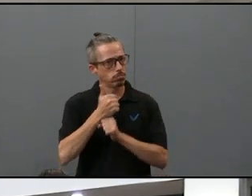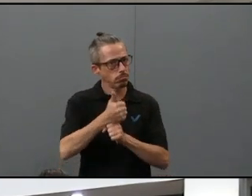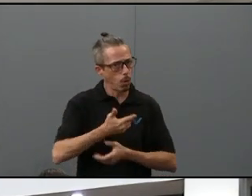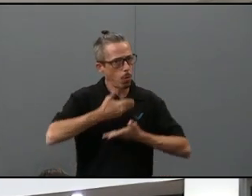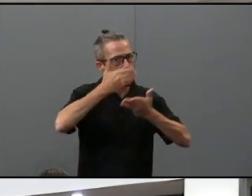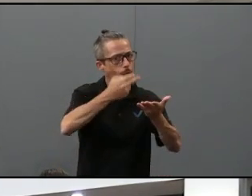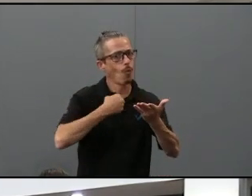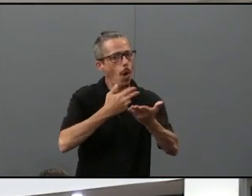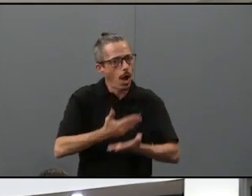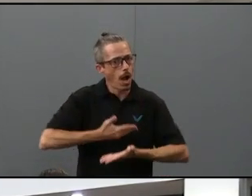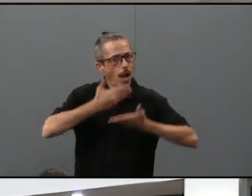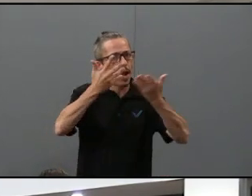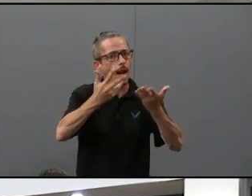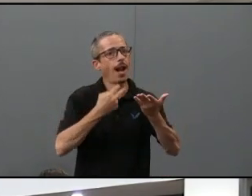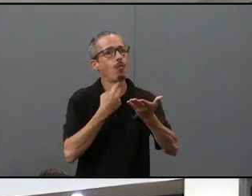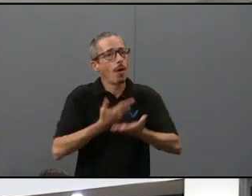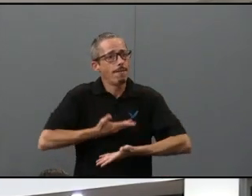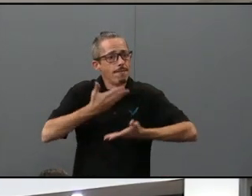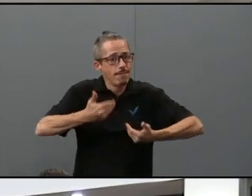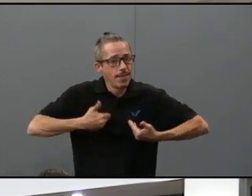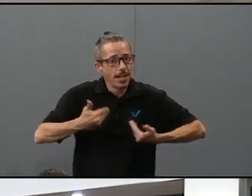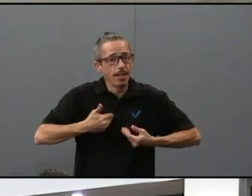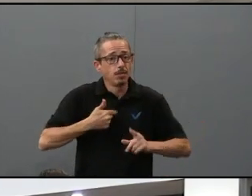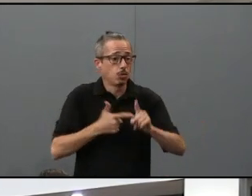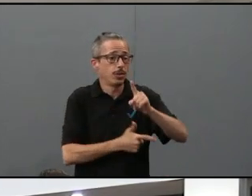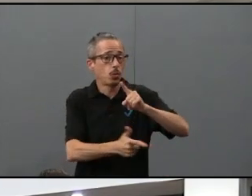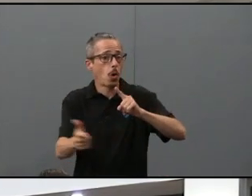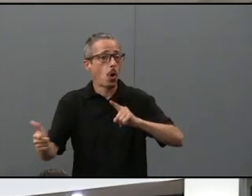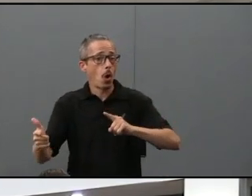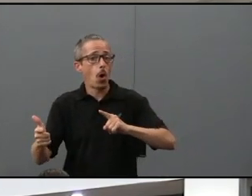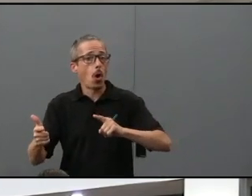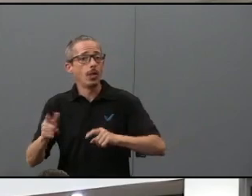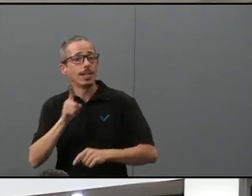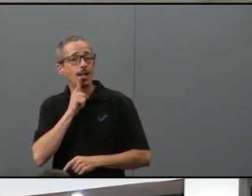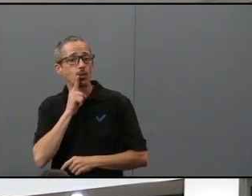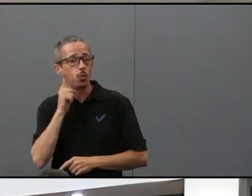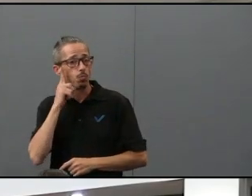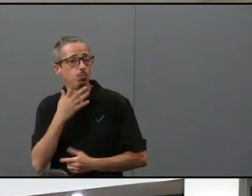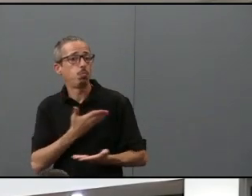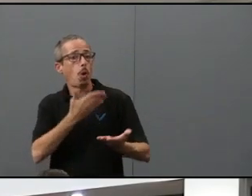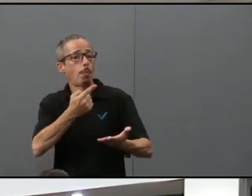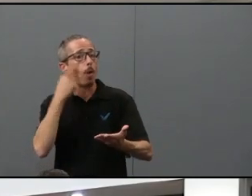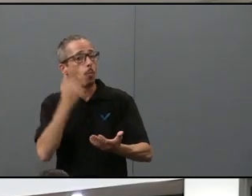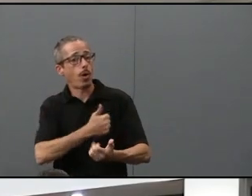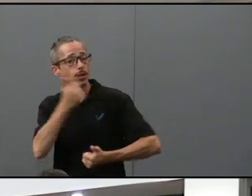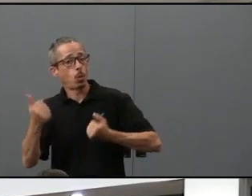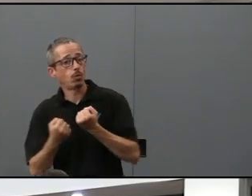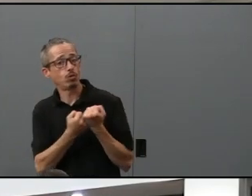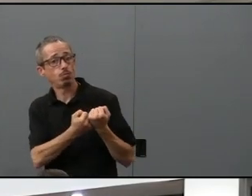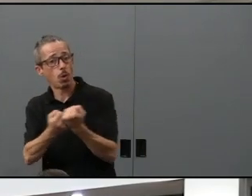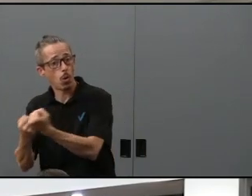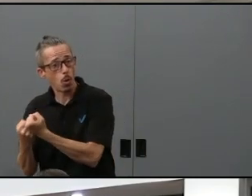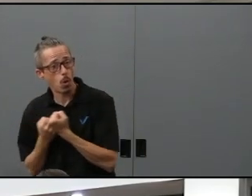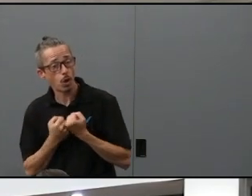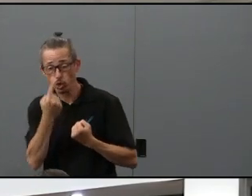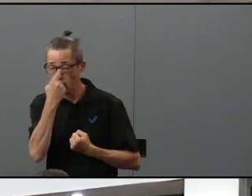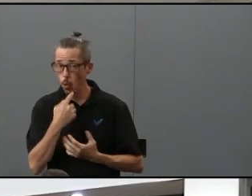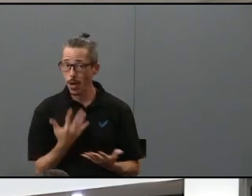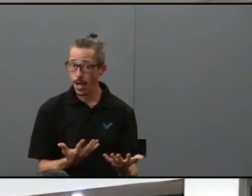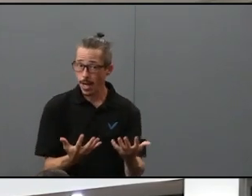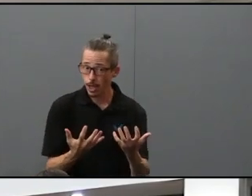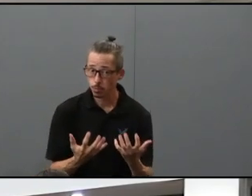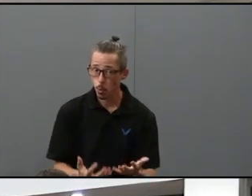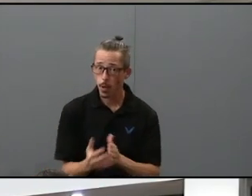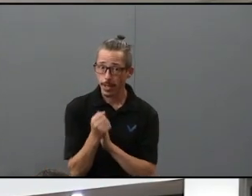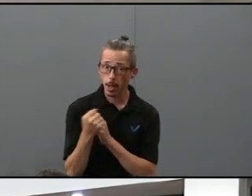dont la voix et la vie ont été enlevées par ce tueur silencieux je crois fermement en l'espoir et en notre